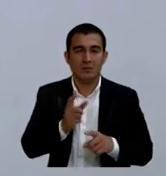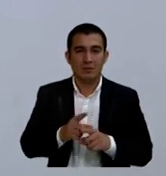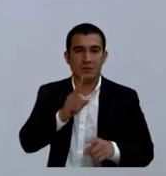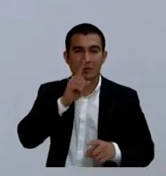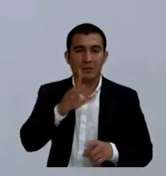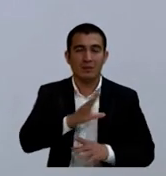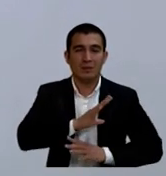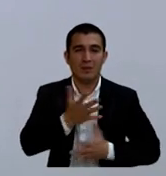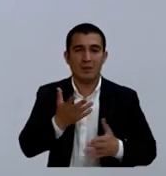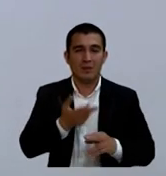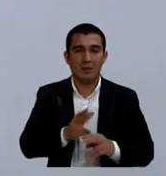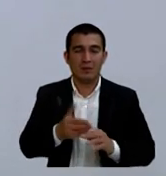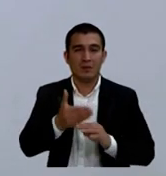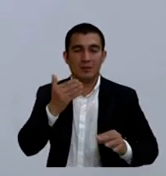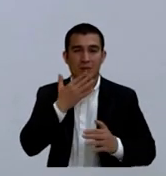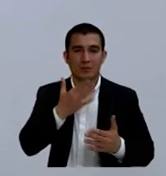avval.